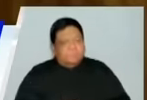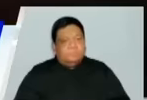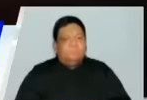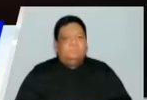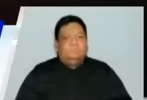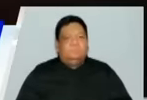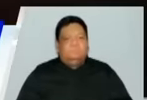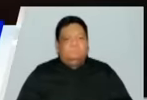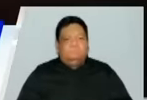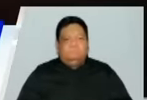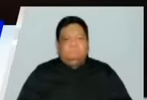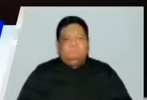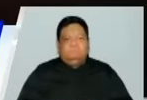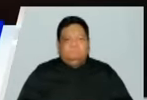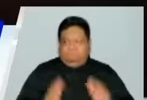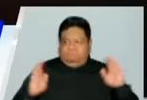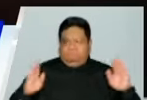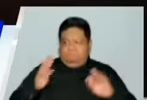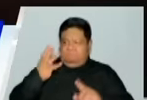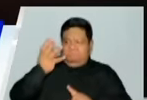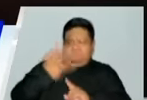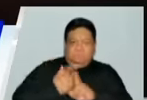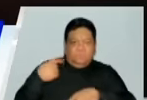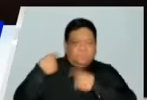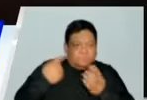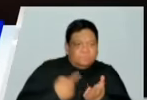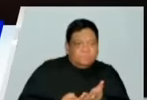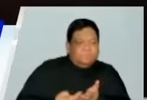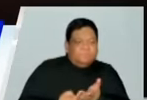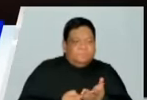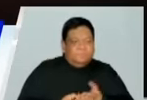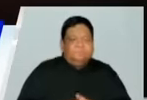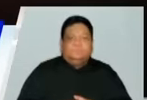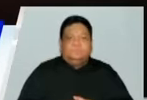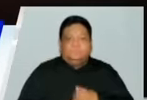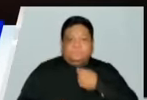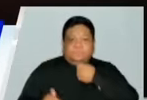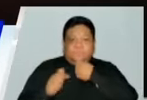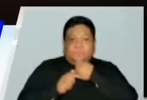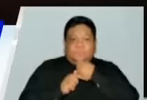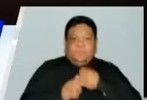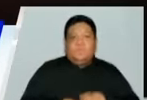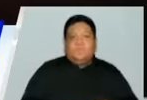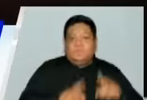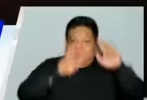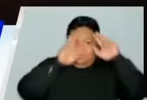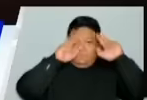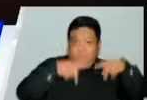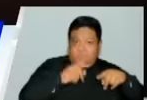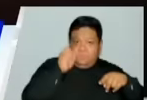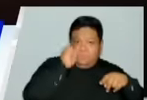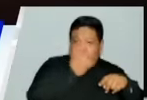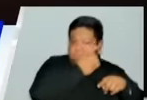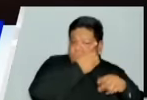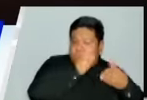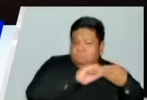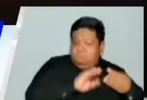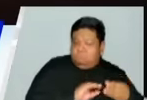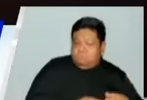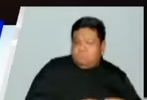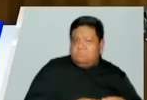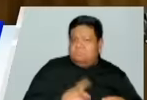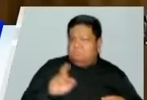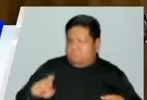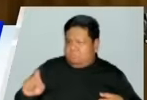5-month hearing. Sinagot din ni Congressman Gus Tambunting ang pahayag ni Vice President Sara Duterte na dapat bigyan ng patas na pagdinig